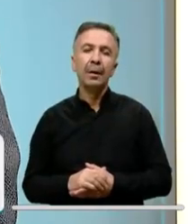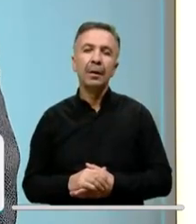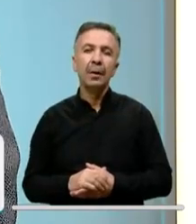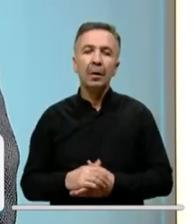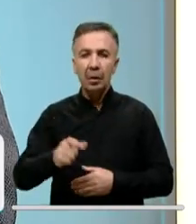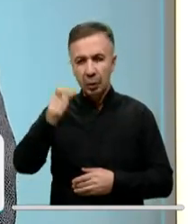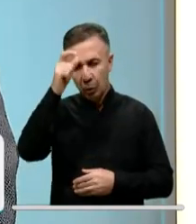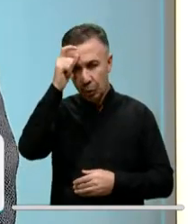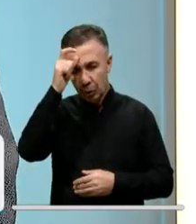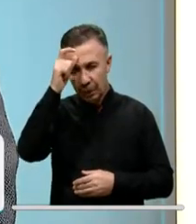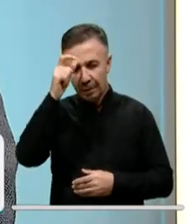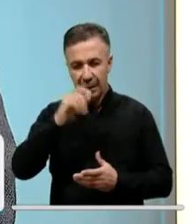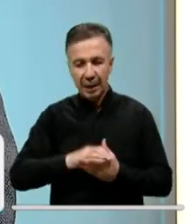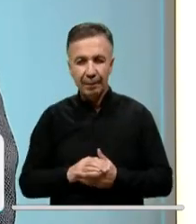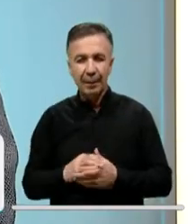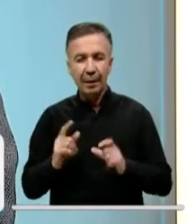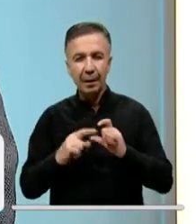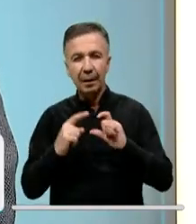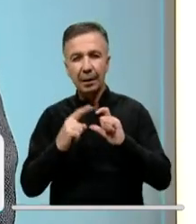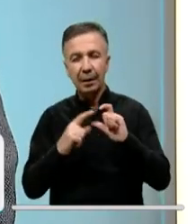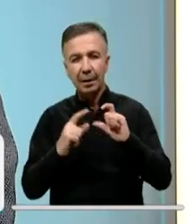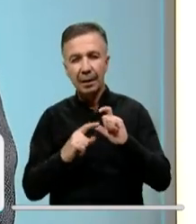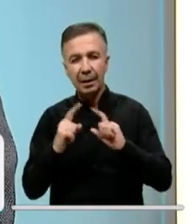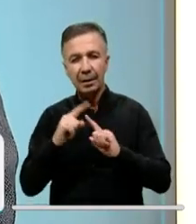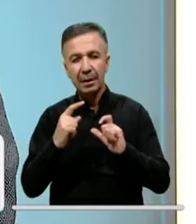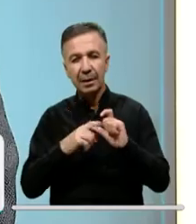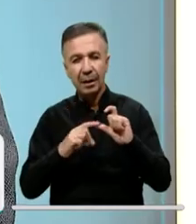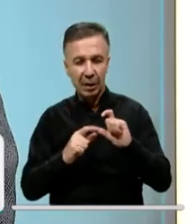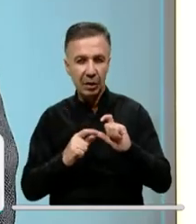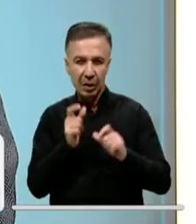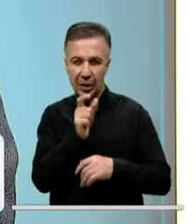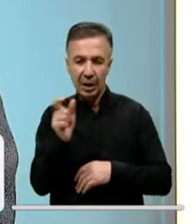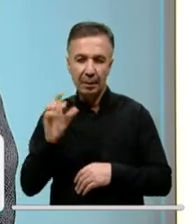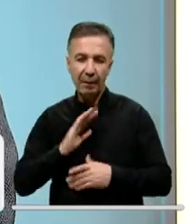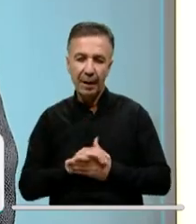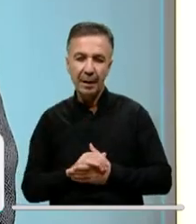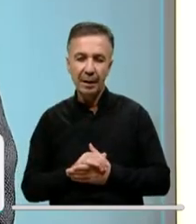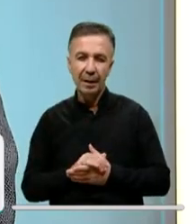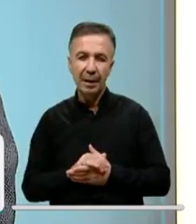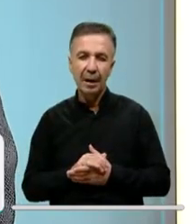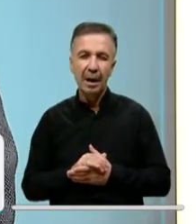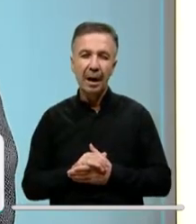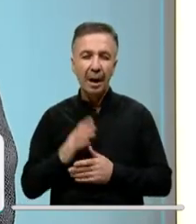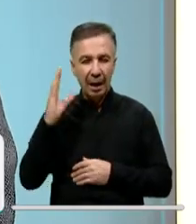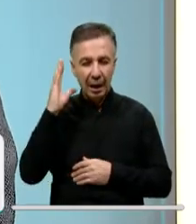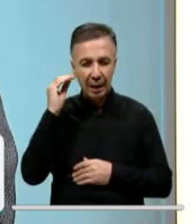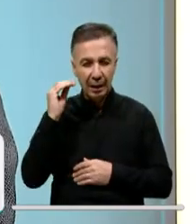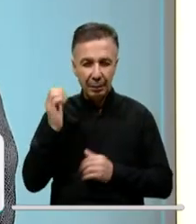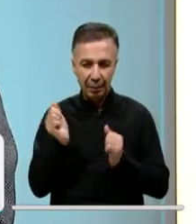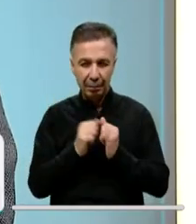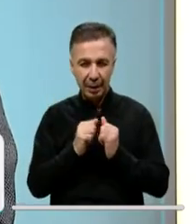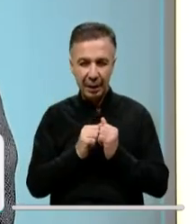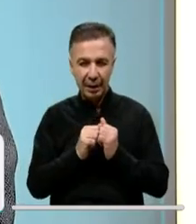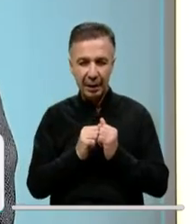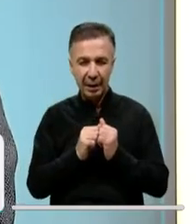Türkçemizde ses teş dediğimiz kelimeler var, biliyorsunuz. Yani lafzı bir, manası çok olan kelimeler.